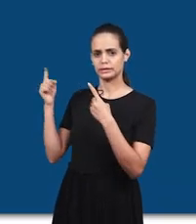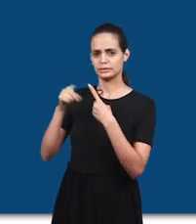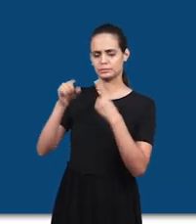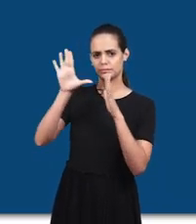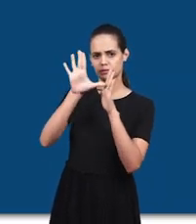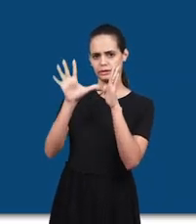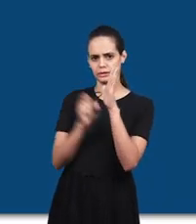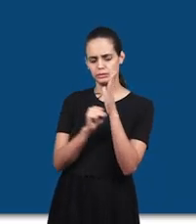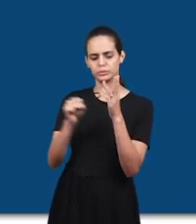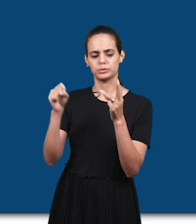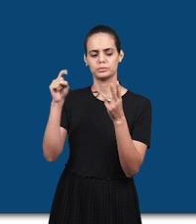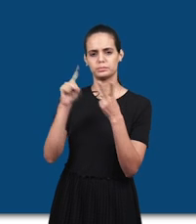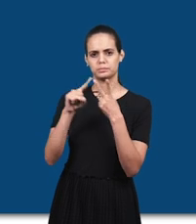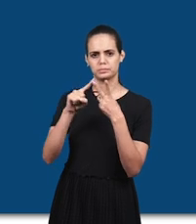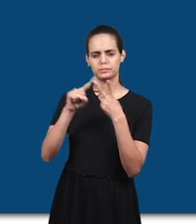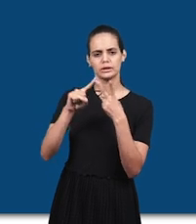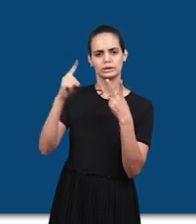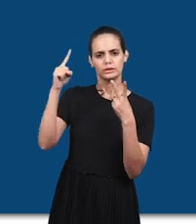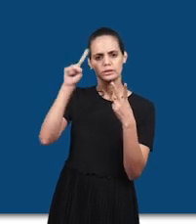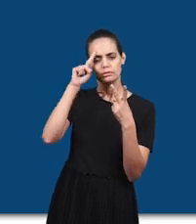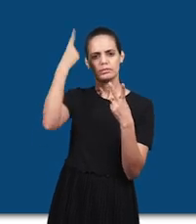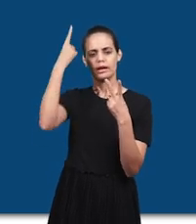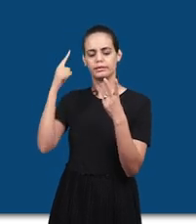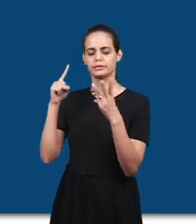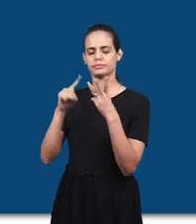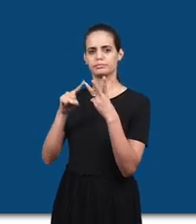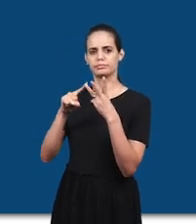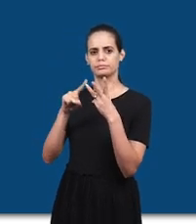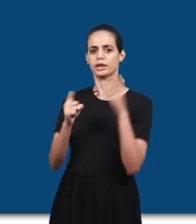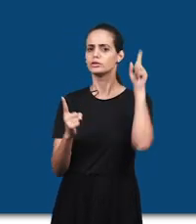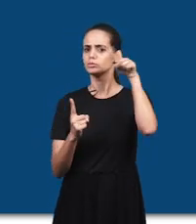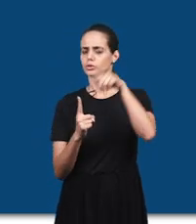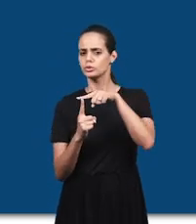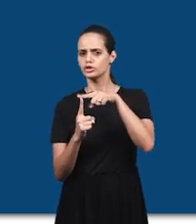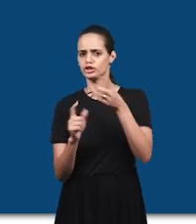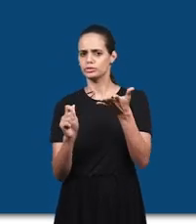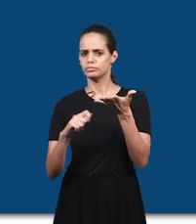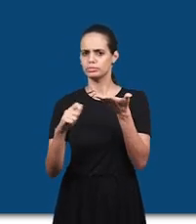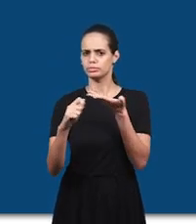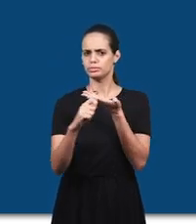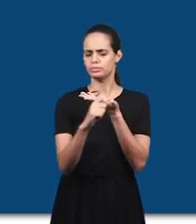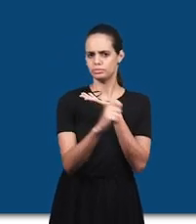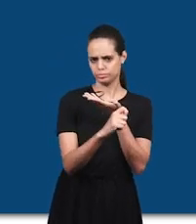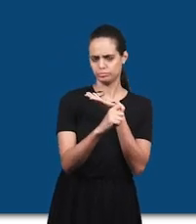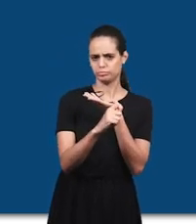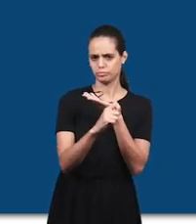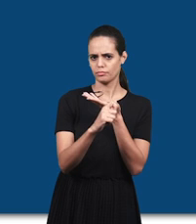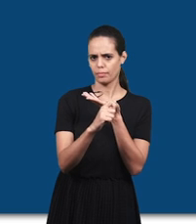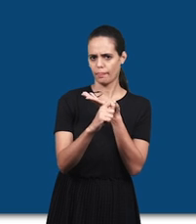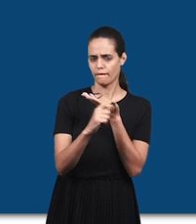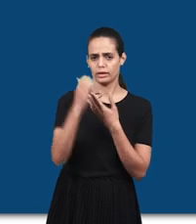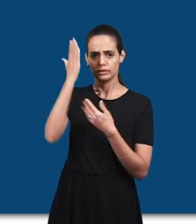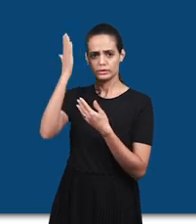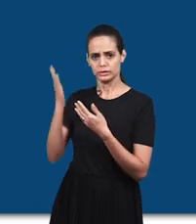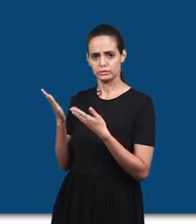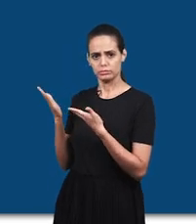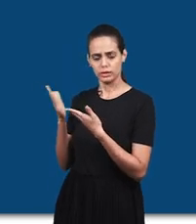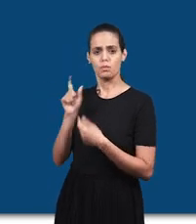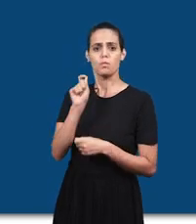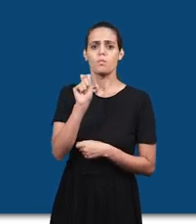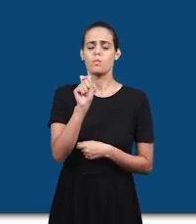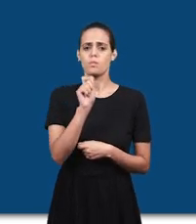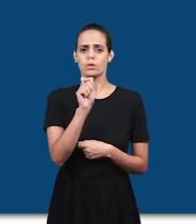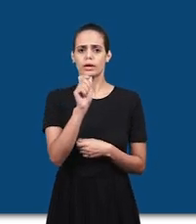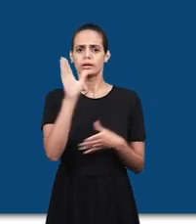аллегориях, в прообразах, в типологии, да? Это те элементы, которые являются